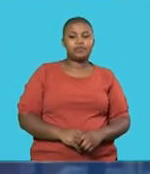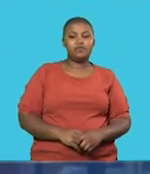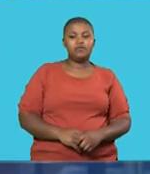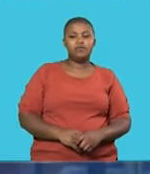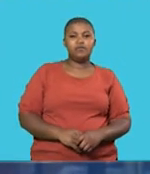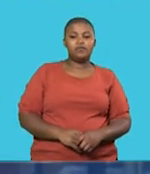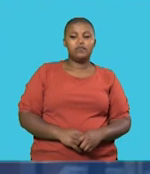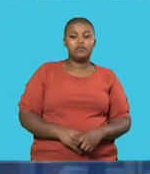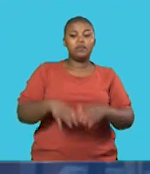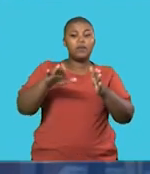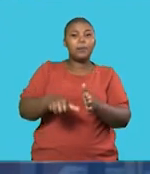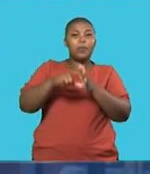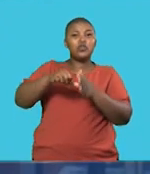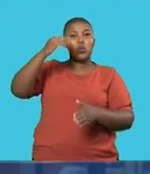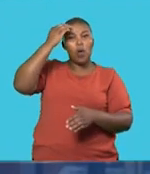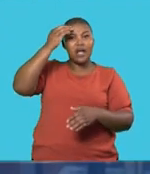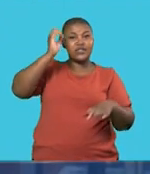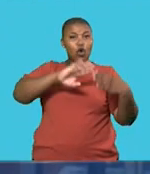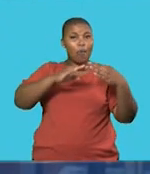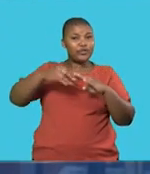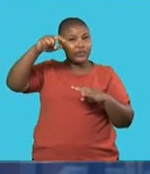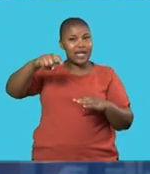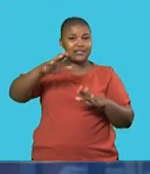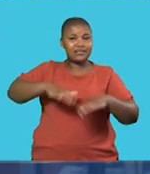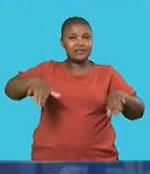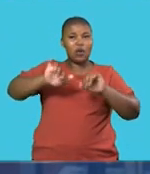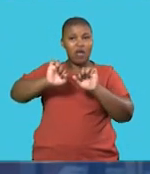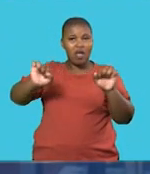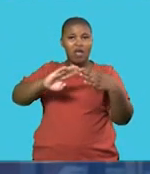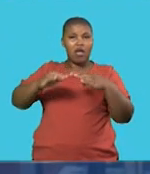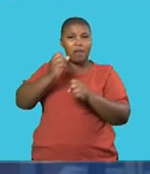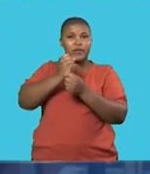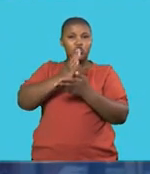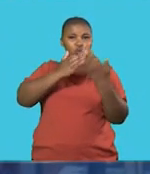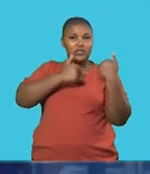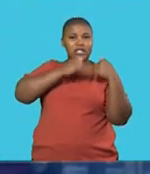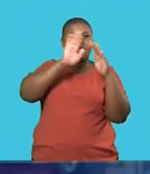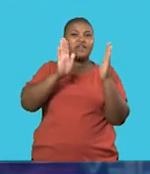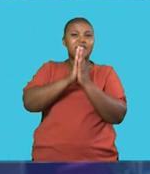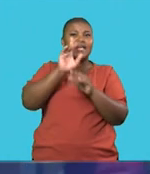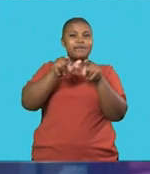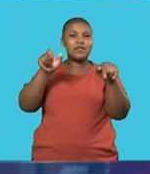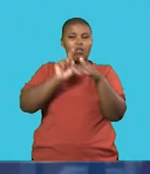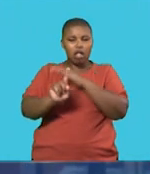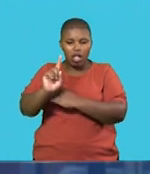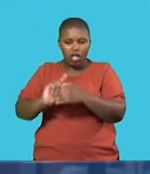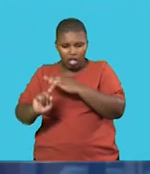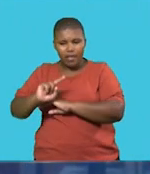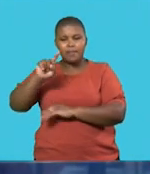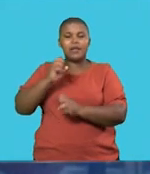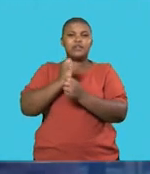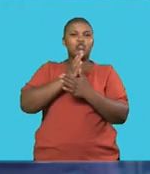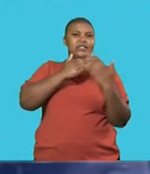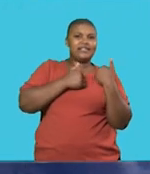indawo yawo futhi uyibhekisise uyiqaphele ngaso sonke isikhathi uqinisekise ukuthi kuphephile, abantu abangenaphakathi bahlala bephephile,